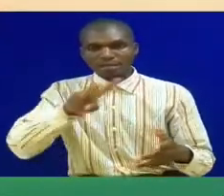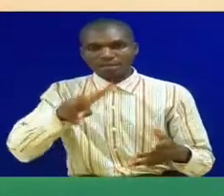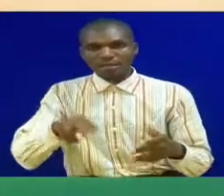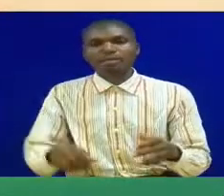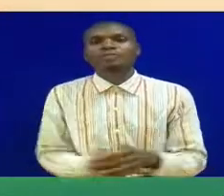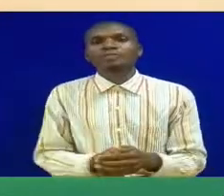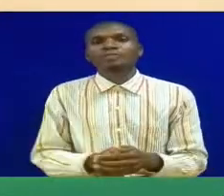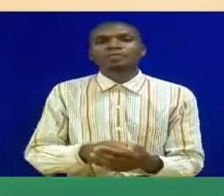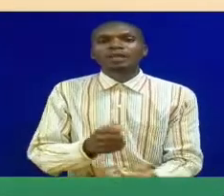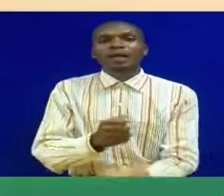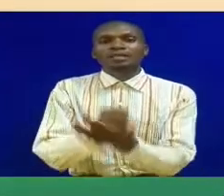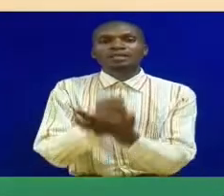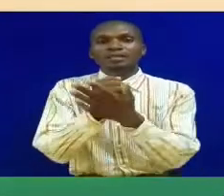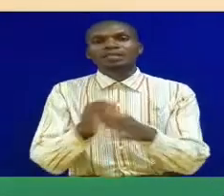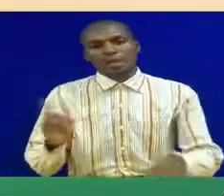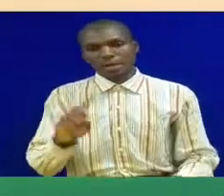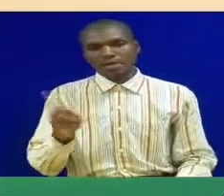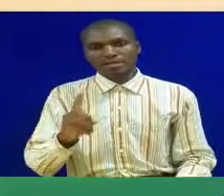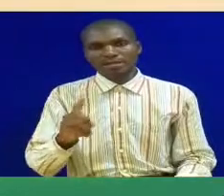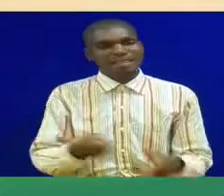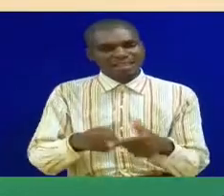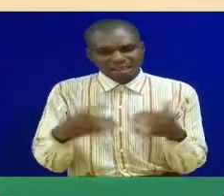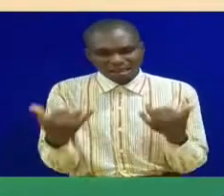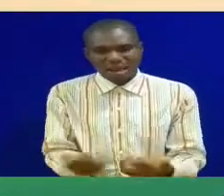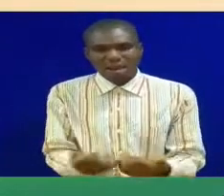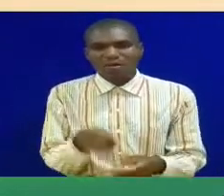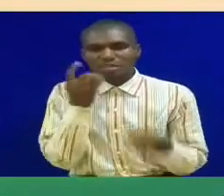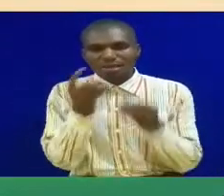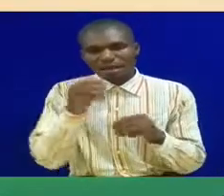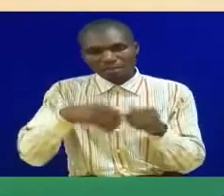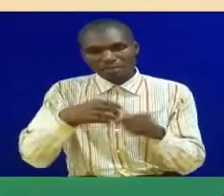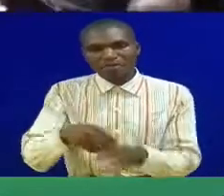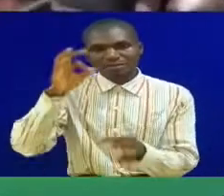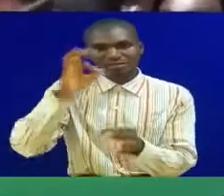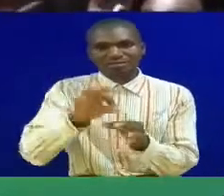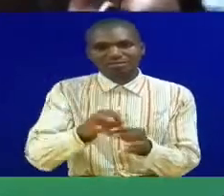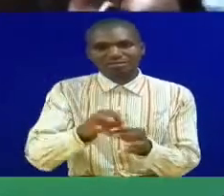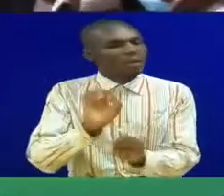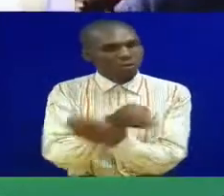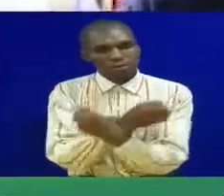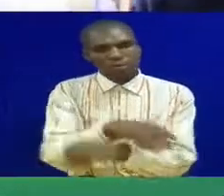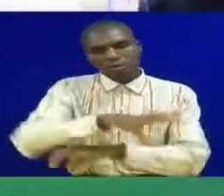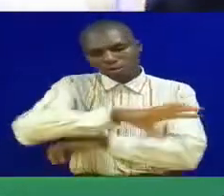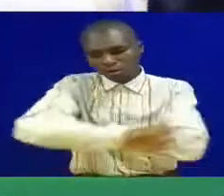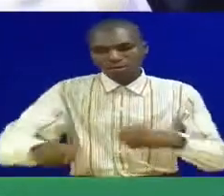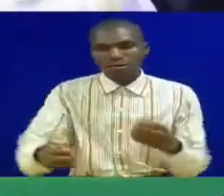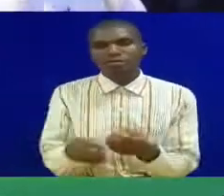ate uchaguzi inaibiwa. Uchaguzi hakuna mtu ako na haja ya kuiba. Mbamu saba